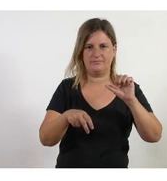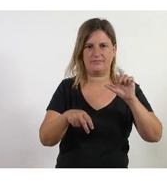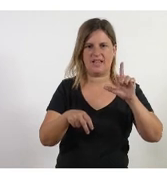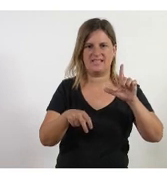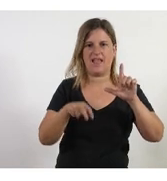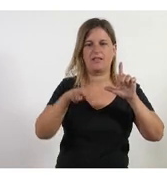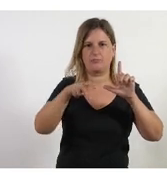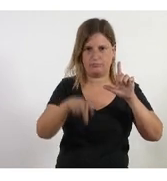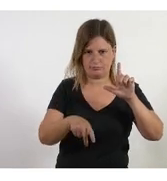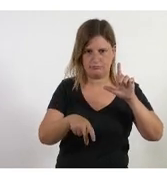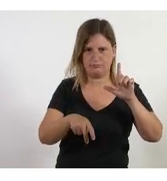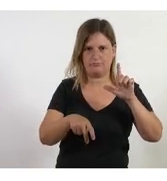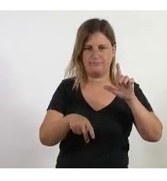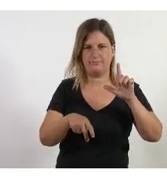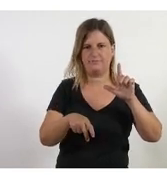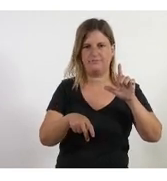Set.